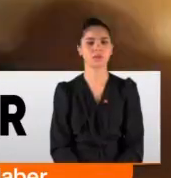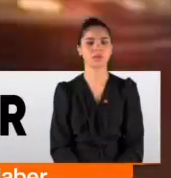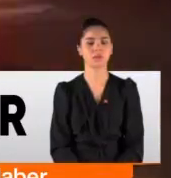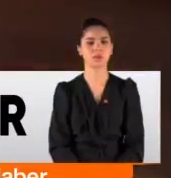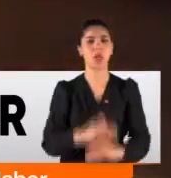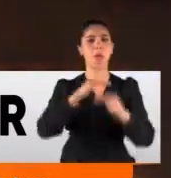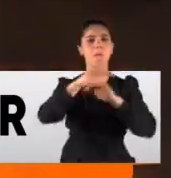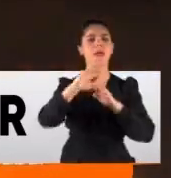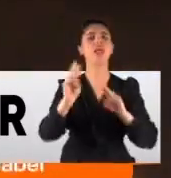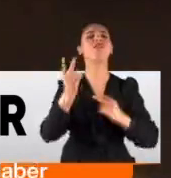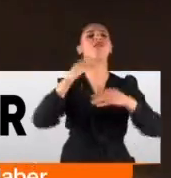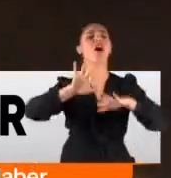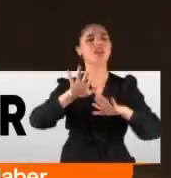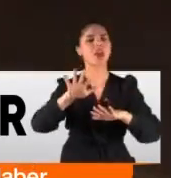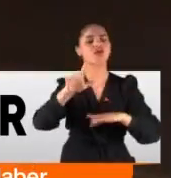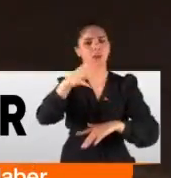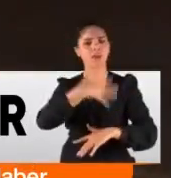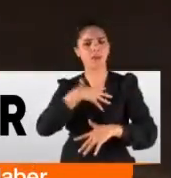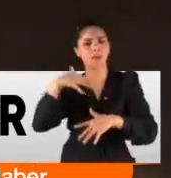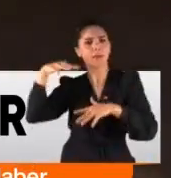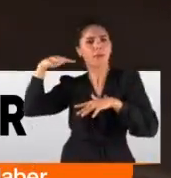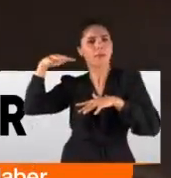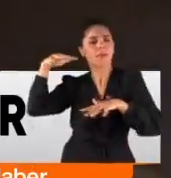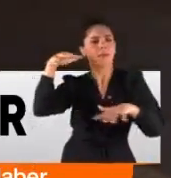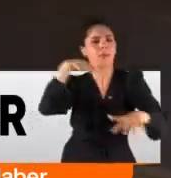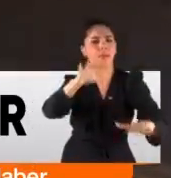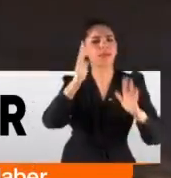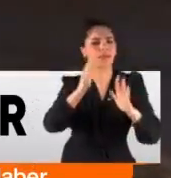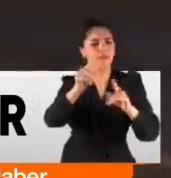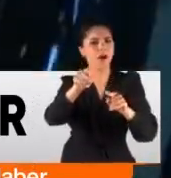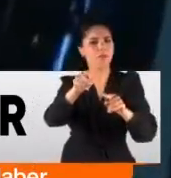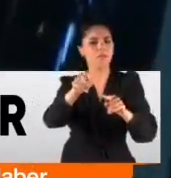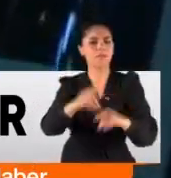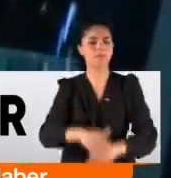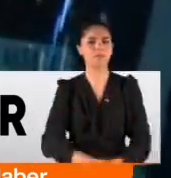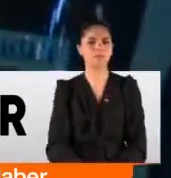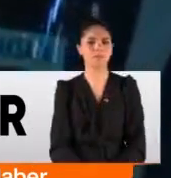Ama millet yine de vazgeçmedi, akın akın havalimanına gelmeye devam etti.